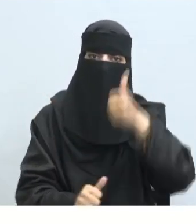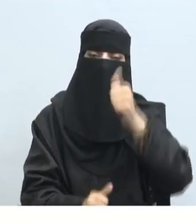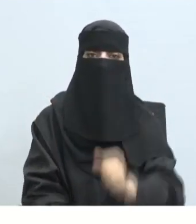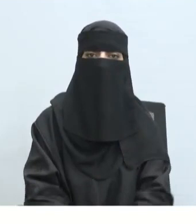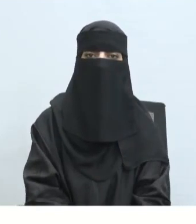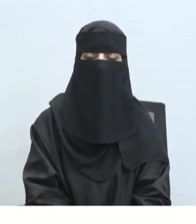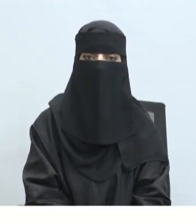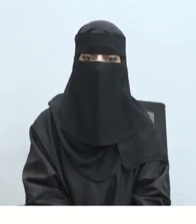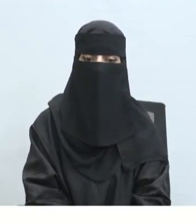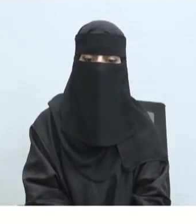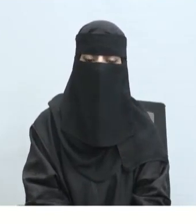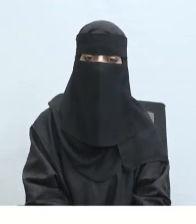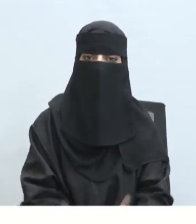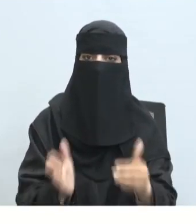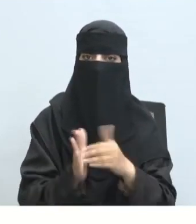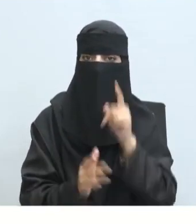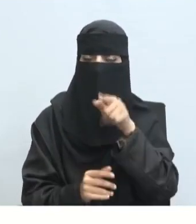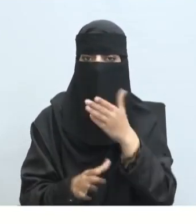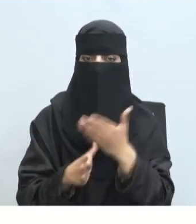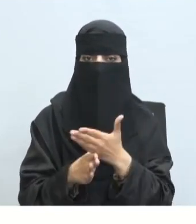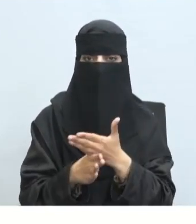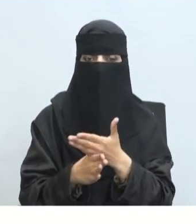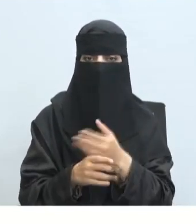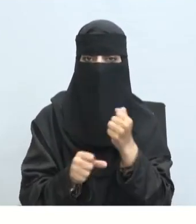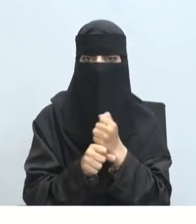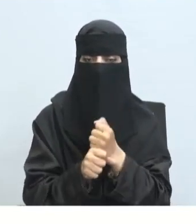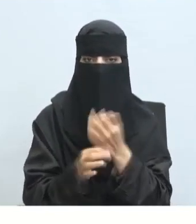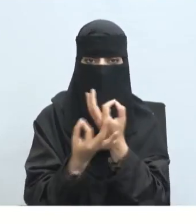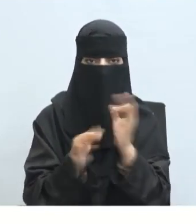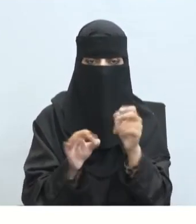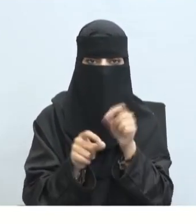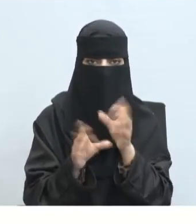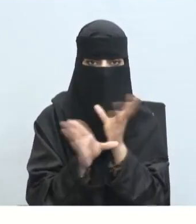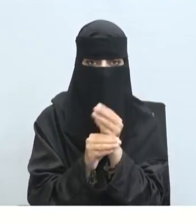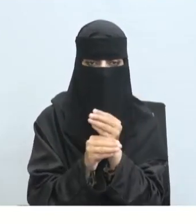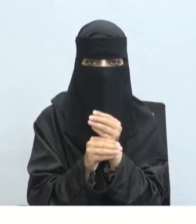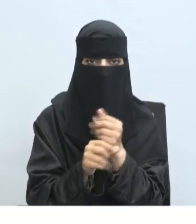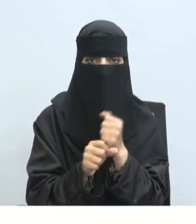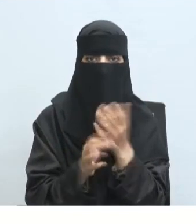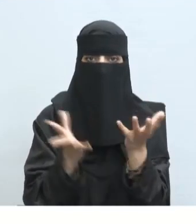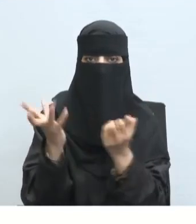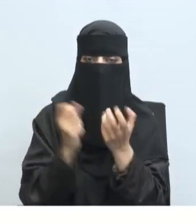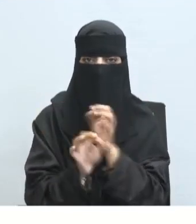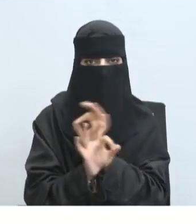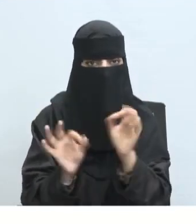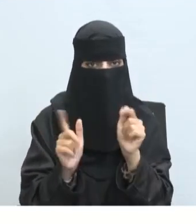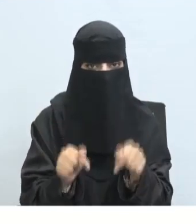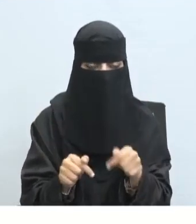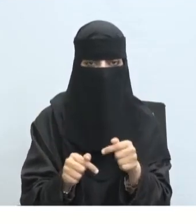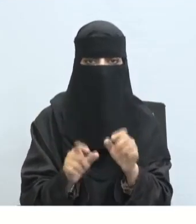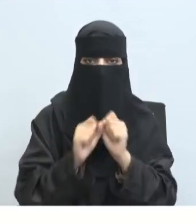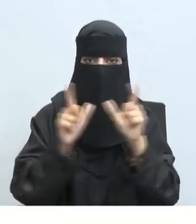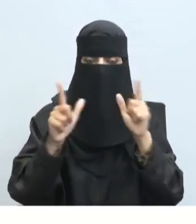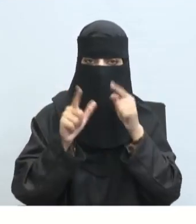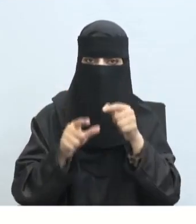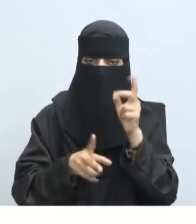اكبر ذكرنا يجب ان يكون هنالك عمليه تكامليه في التسويق تبدو الفعاليه جاذبه قدر الامكان لابد ان نبرز